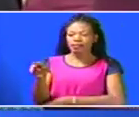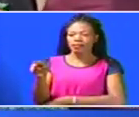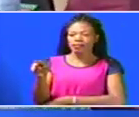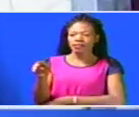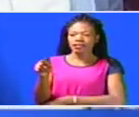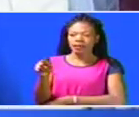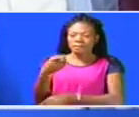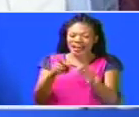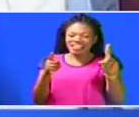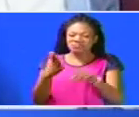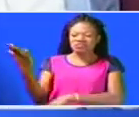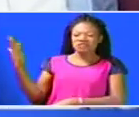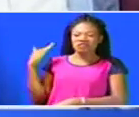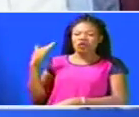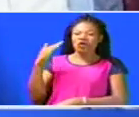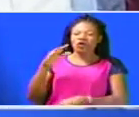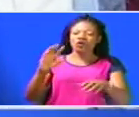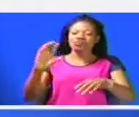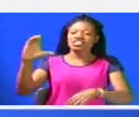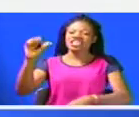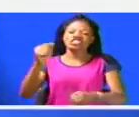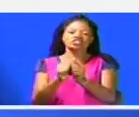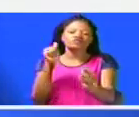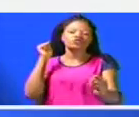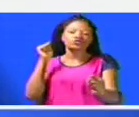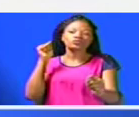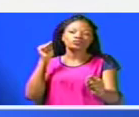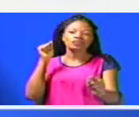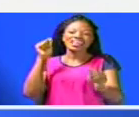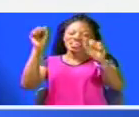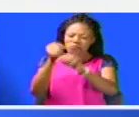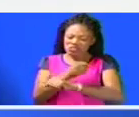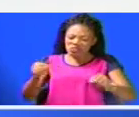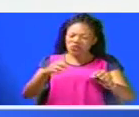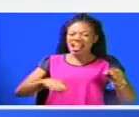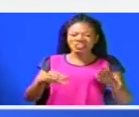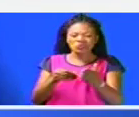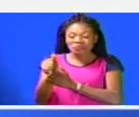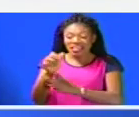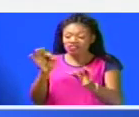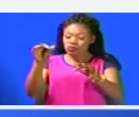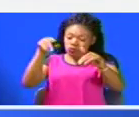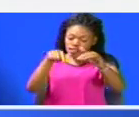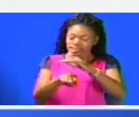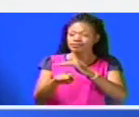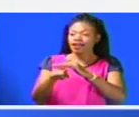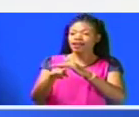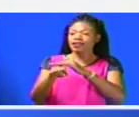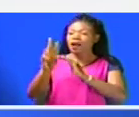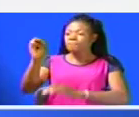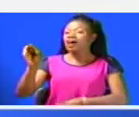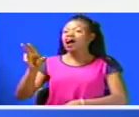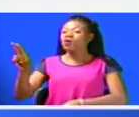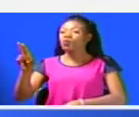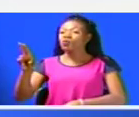na waziri wa mazingira Keriako Tobiko. There is nothing like compensation for Mau. If you are in Mau, the title you